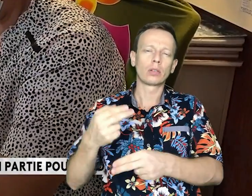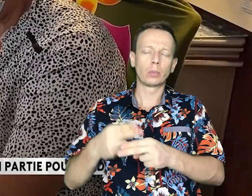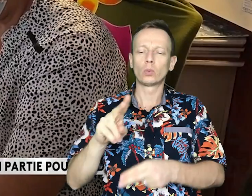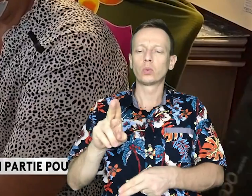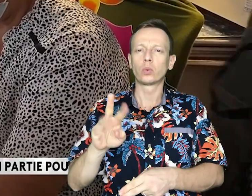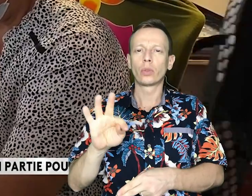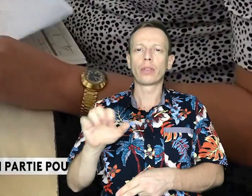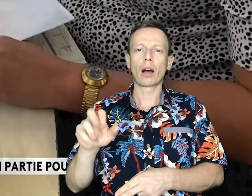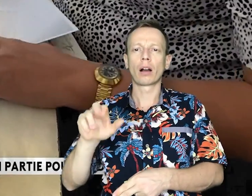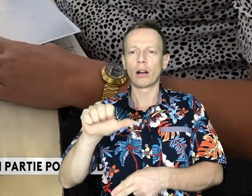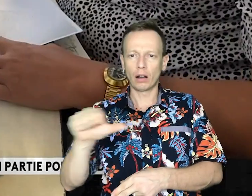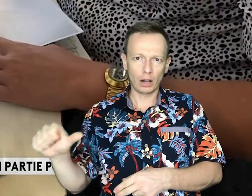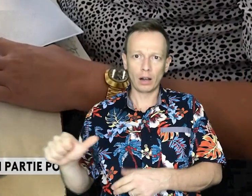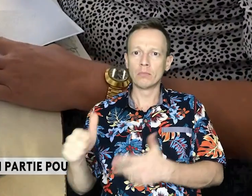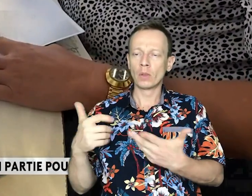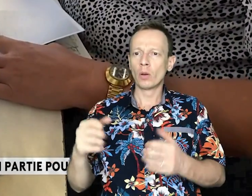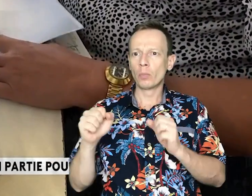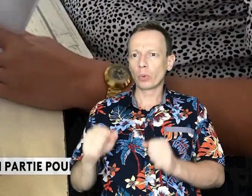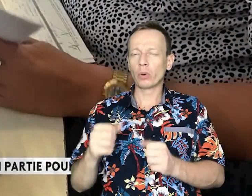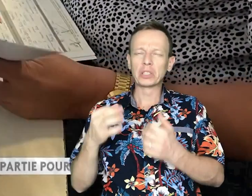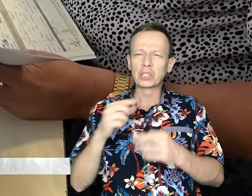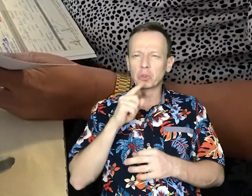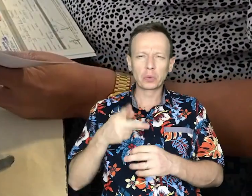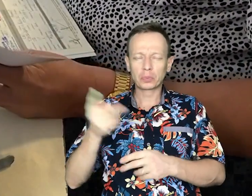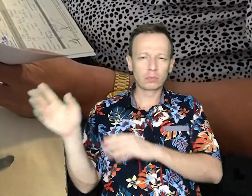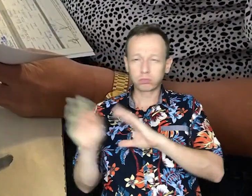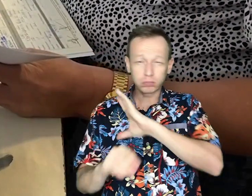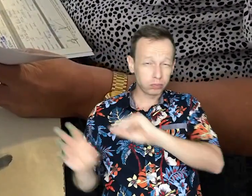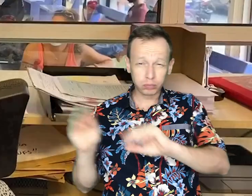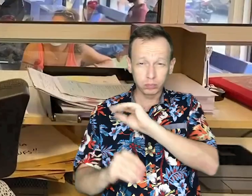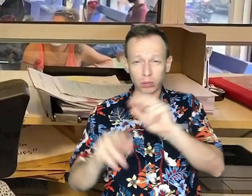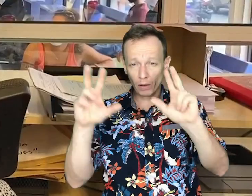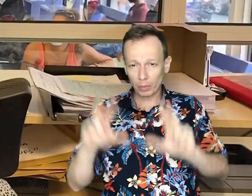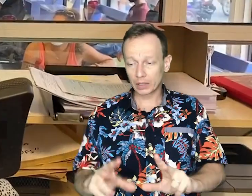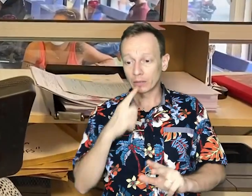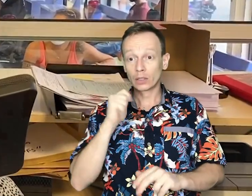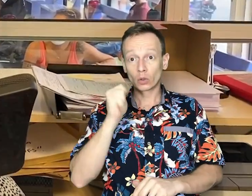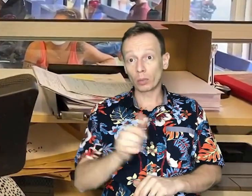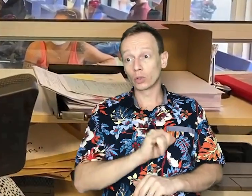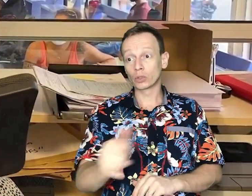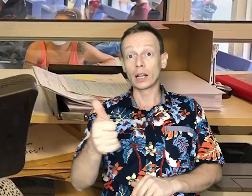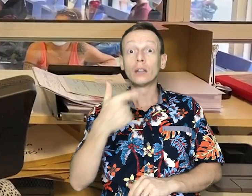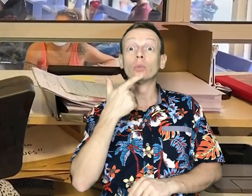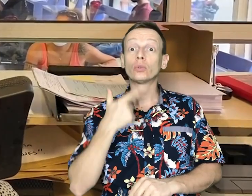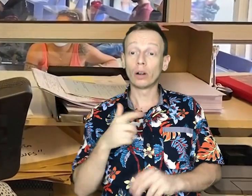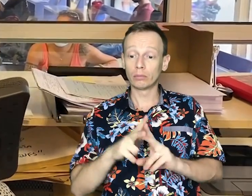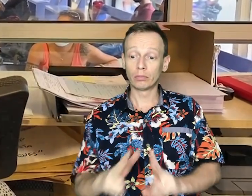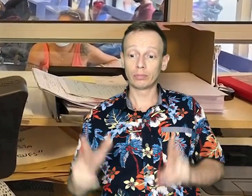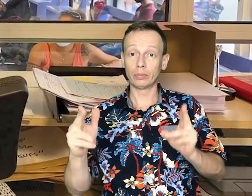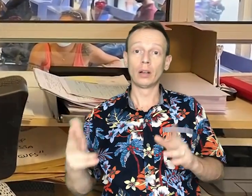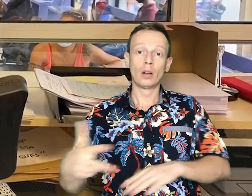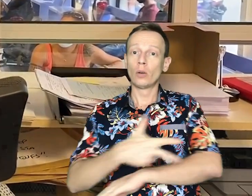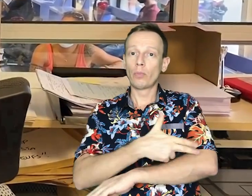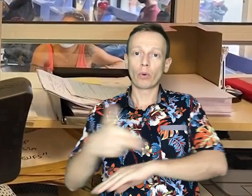reporter sur informatique. À partir de demain donc jusqu'au 1er juin, retenez bien ces dates, les bureaux seront exceptionnellement fermés